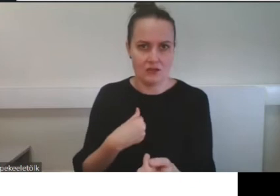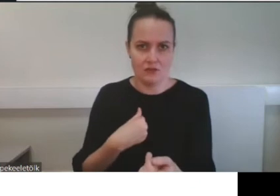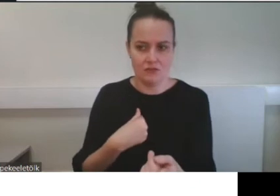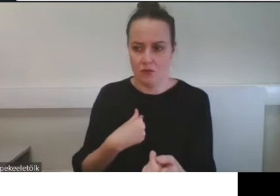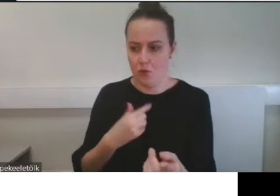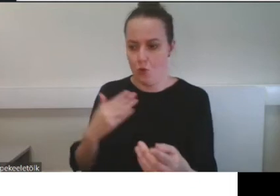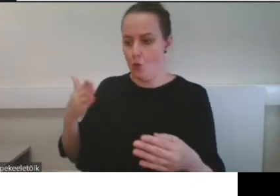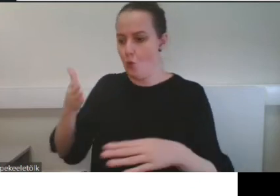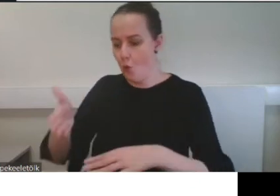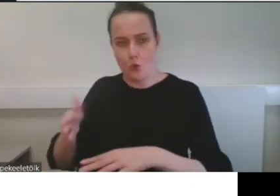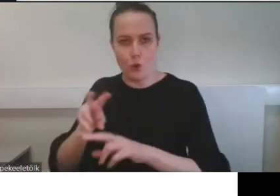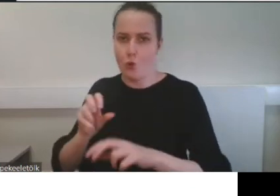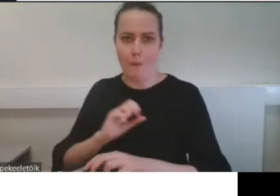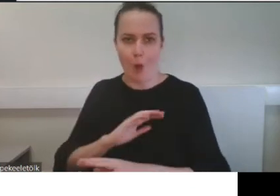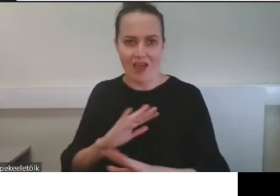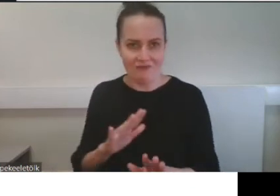Ja.